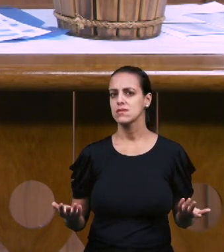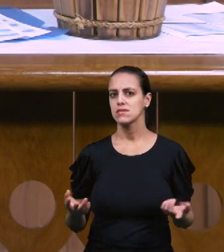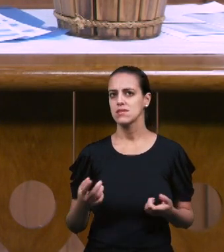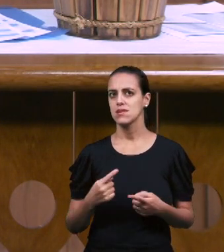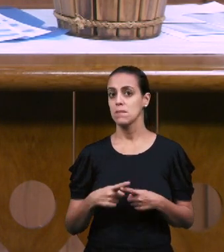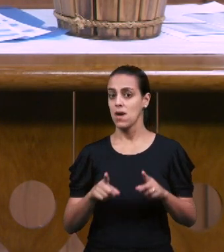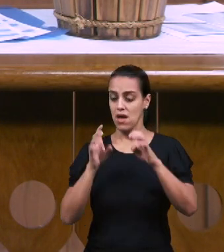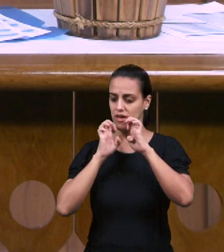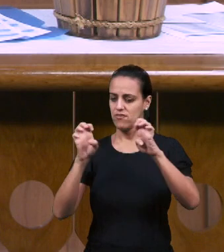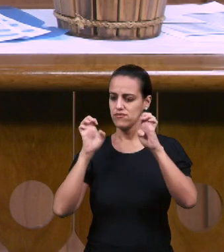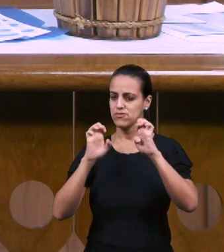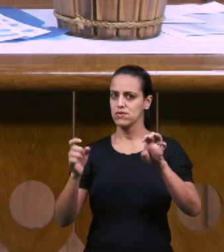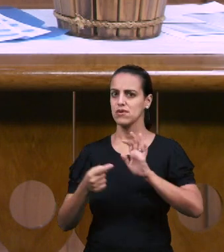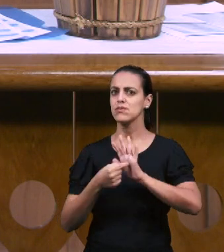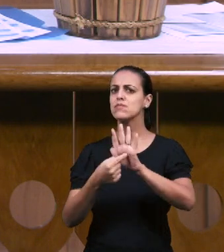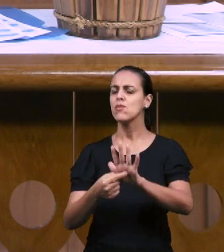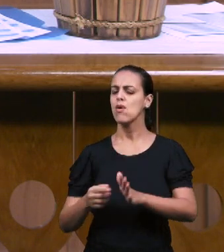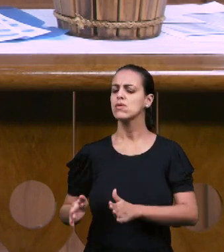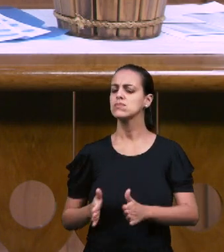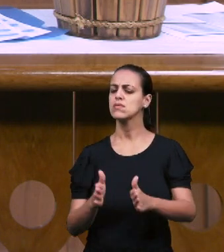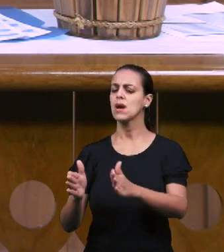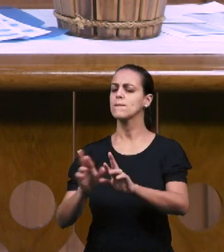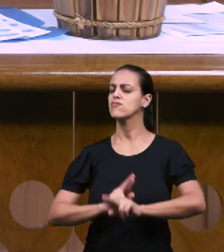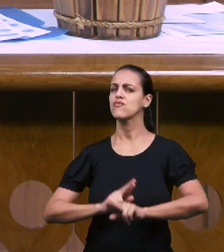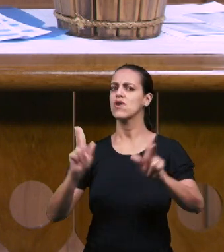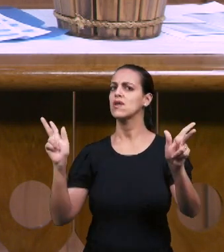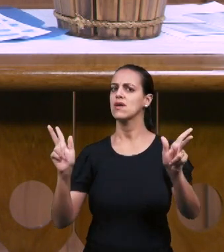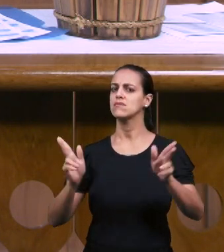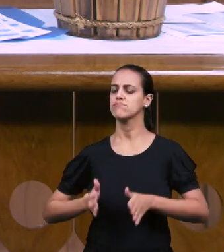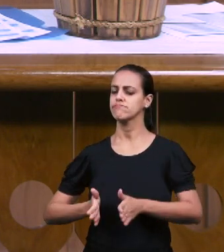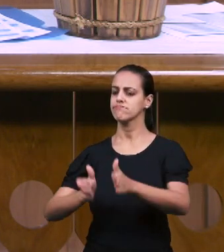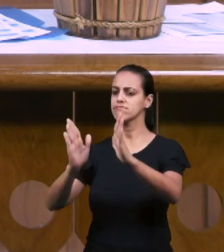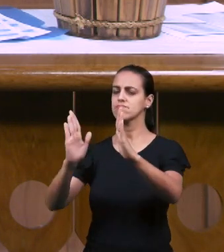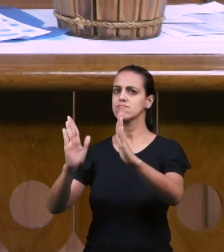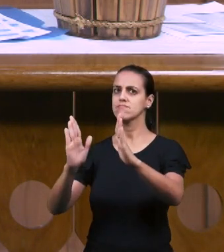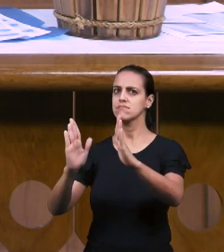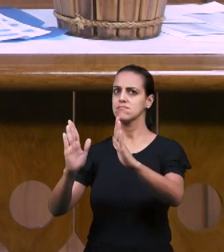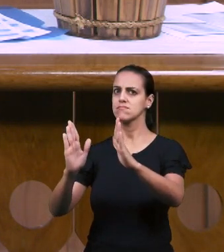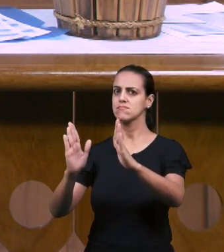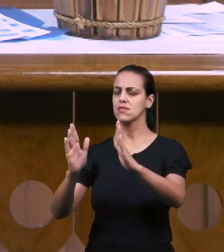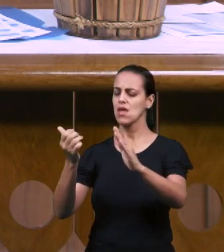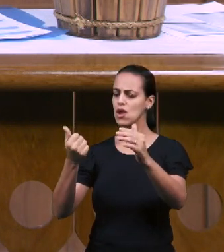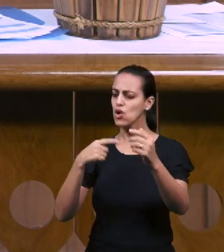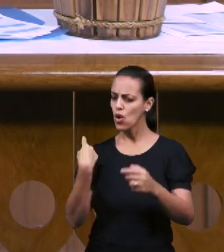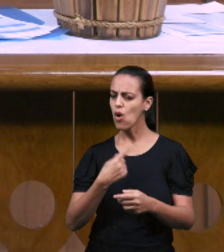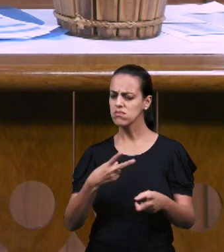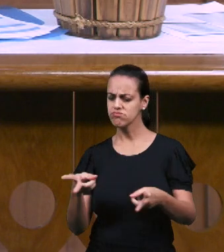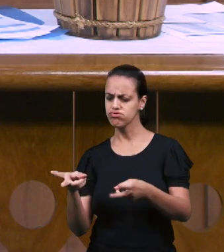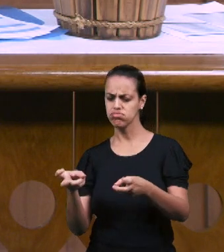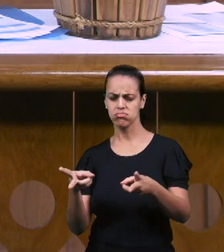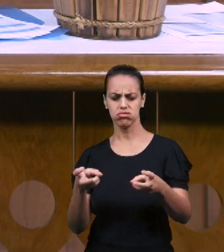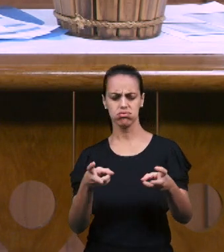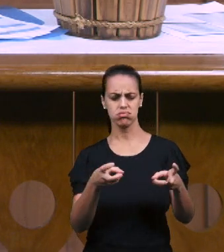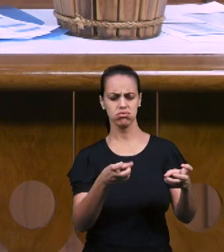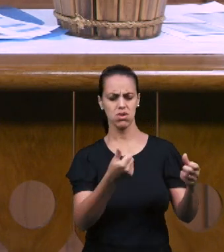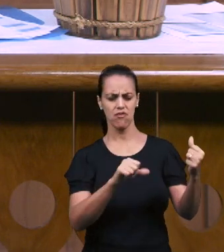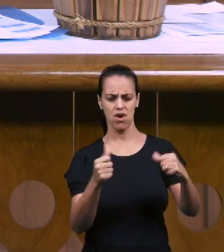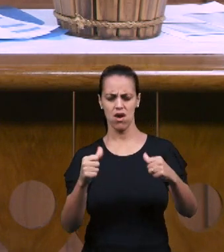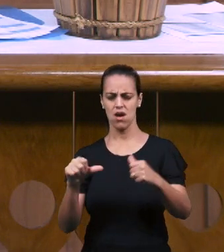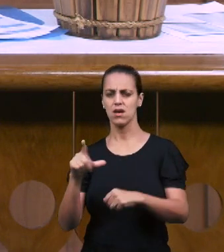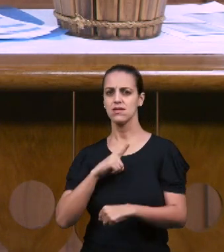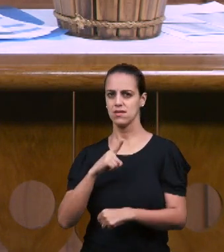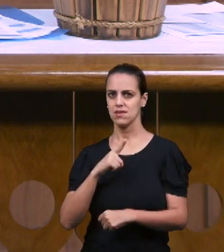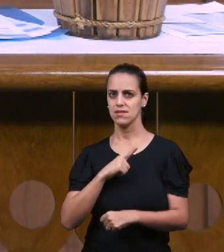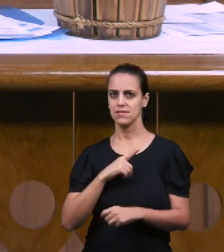nous enseigne le chemin différent. Nous sommes en train d'évaluer toutes les choses, les faits, les occurrences. Mais je